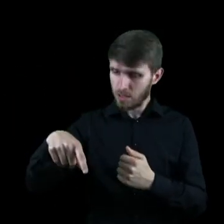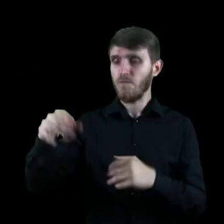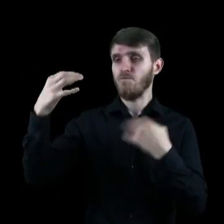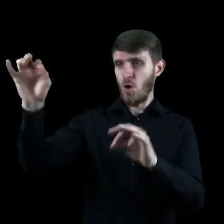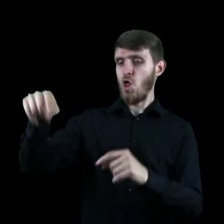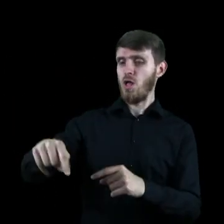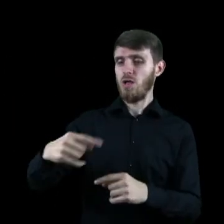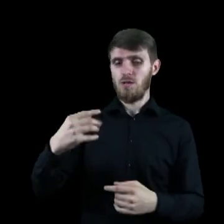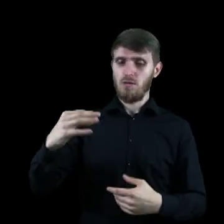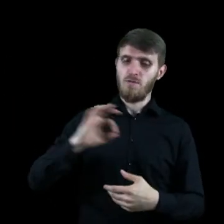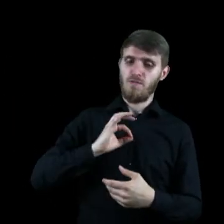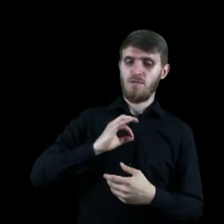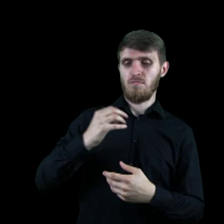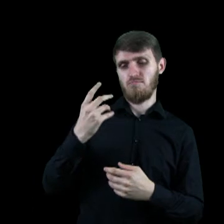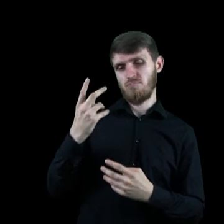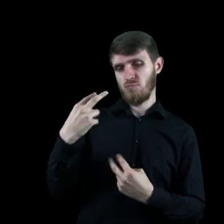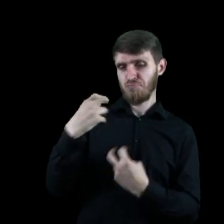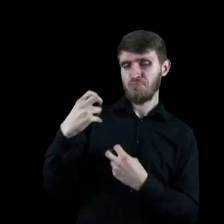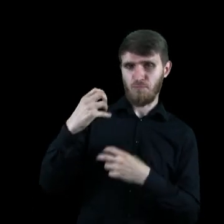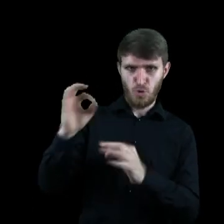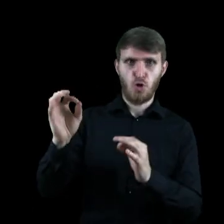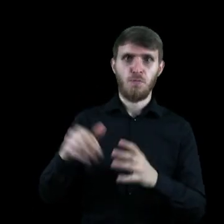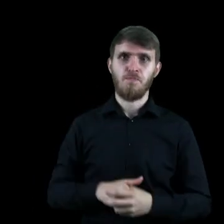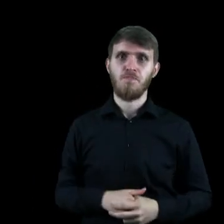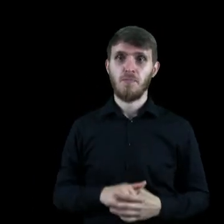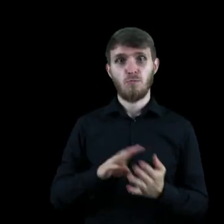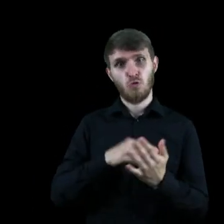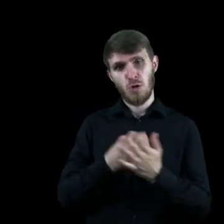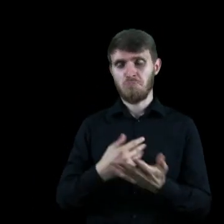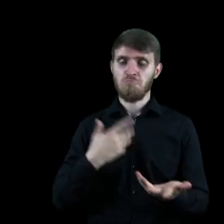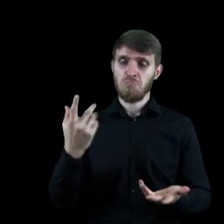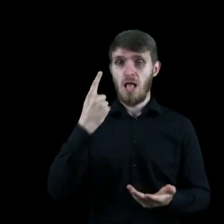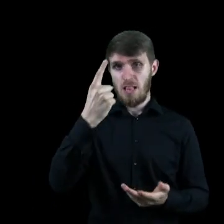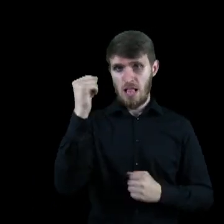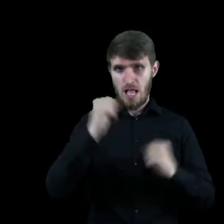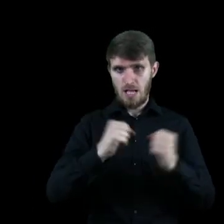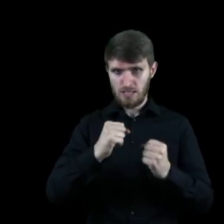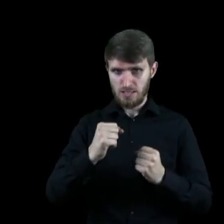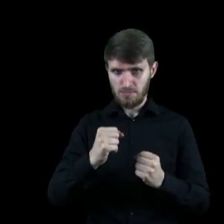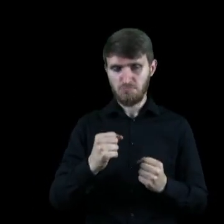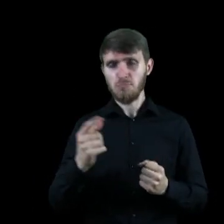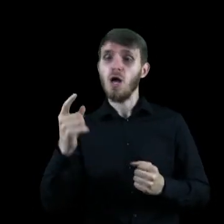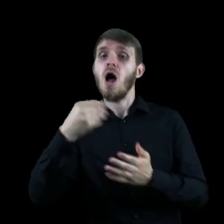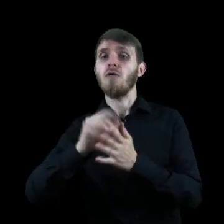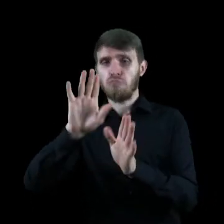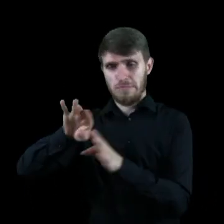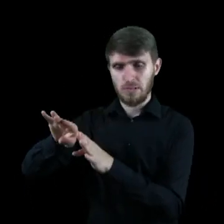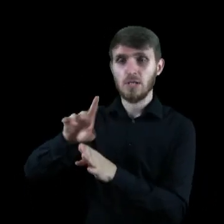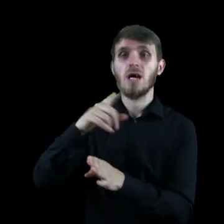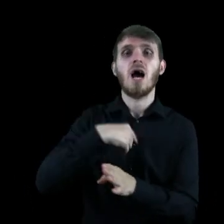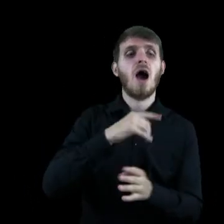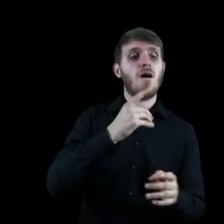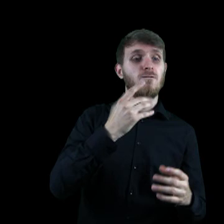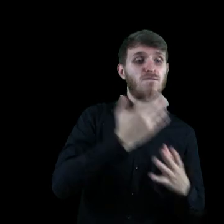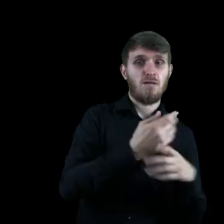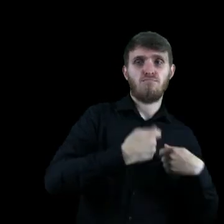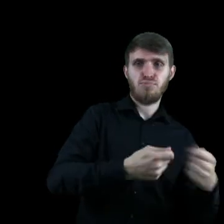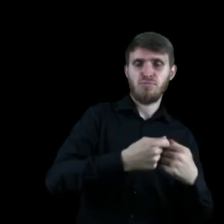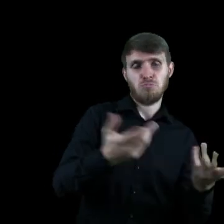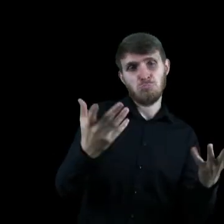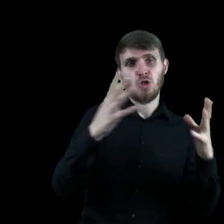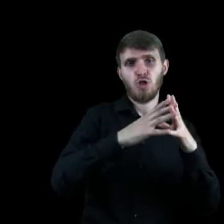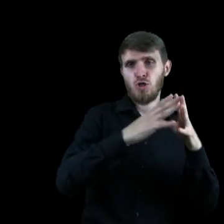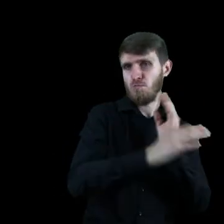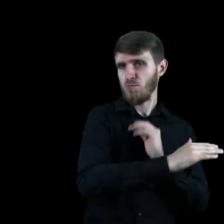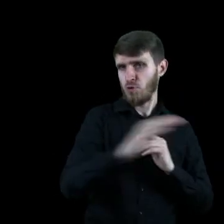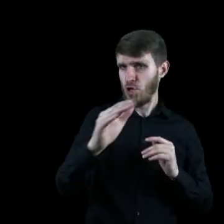proporcjonalna do ilości akcji, które posiadają. Czyli jeżeli na jedną akcję, załóżmy, że nasza spółka wyemitowała 10